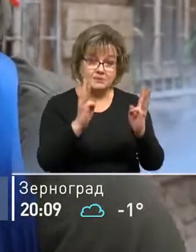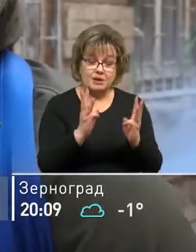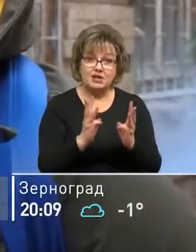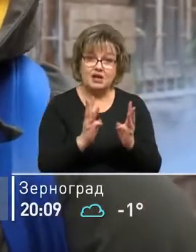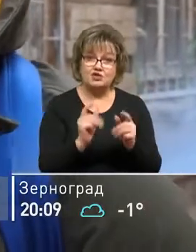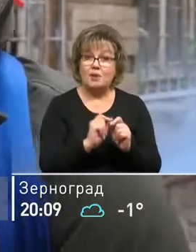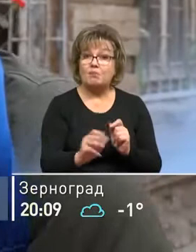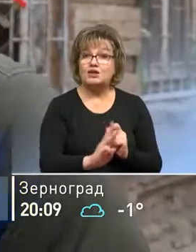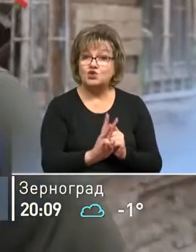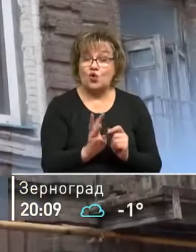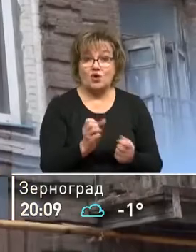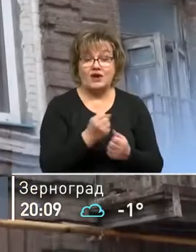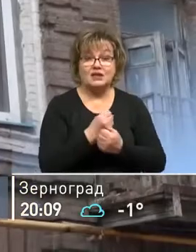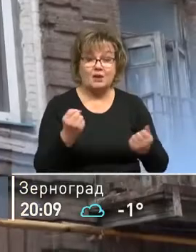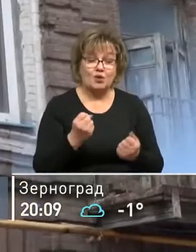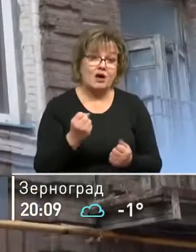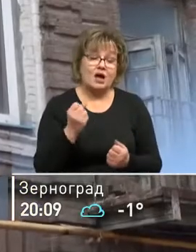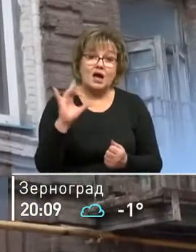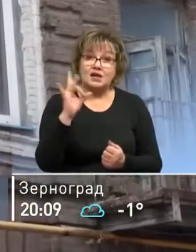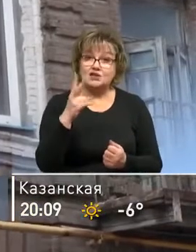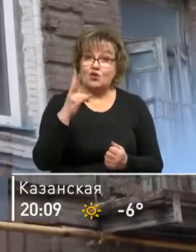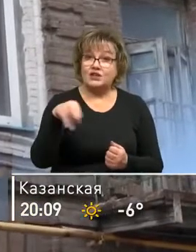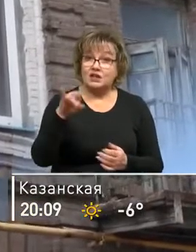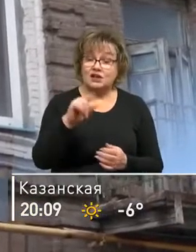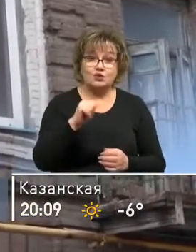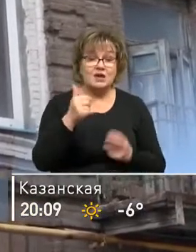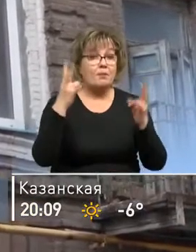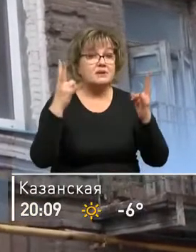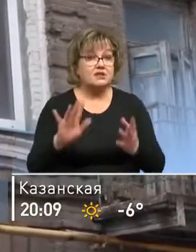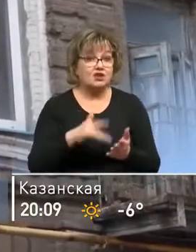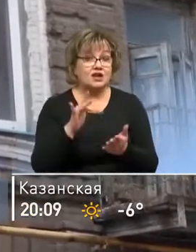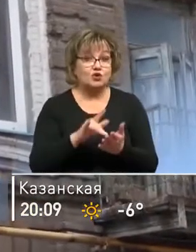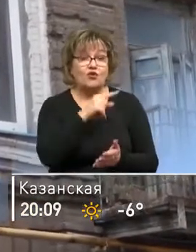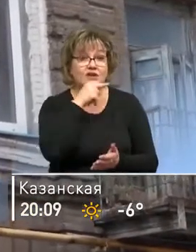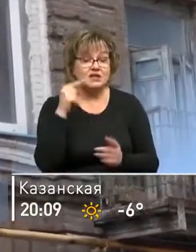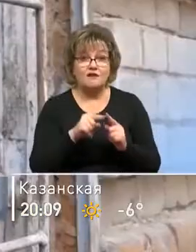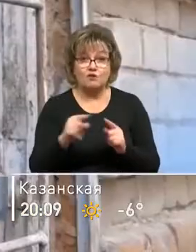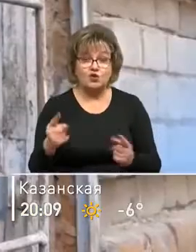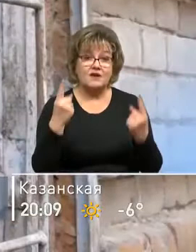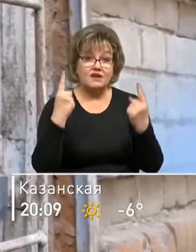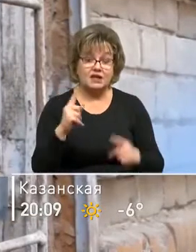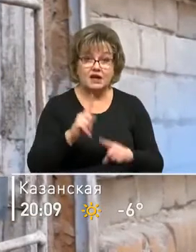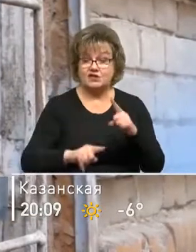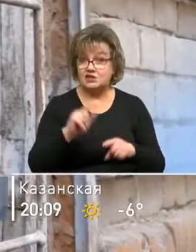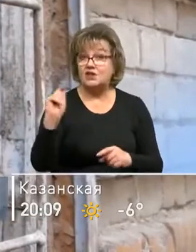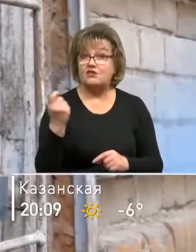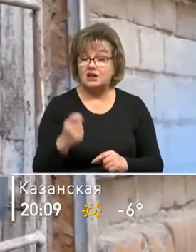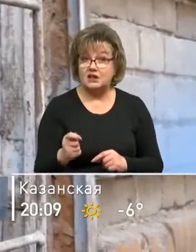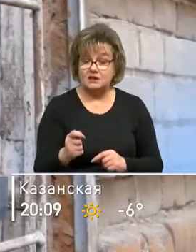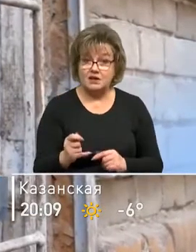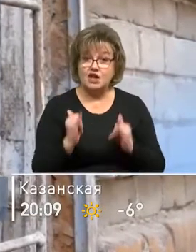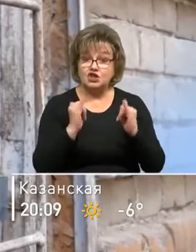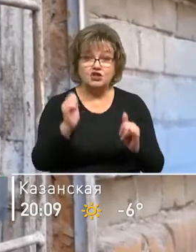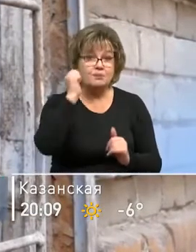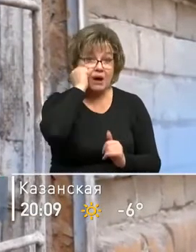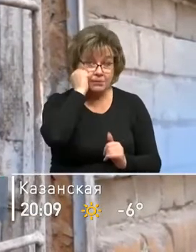поджогов от хлопков ростов-на-дону один из самых пострадавших городов россии в ходе великой отечественной войны чтить